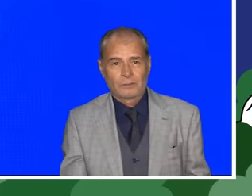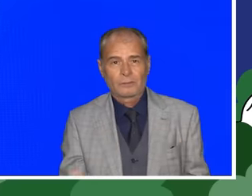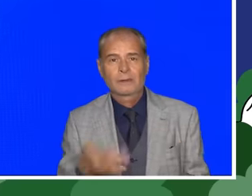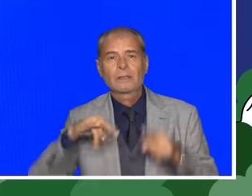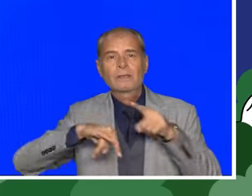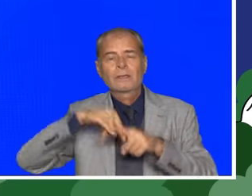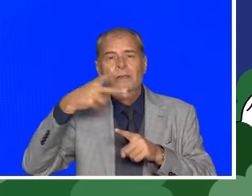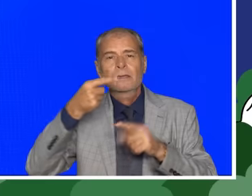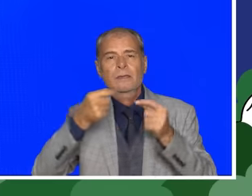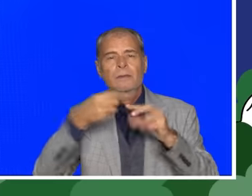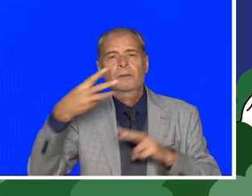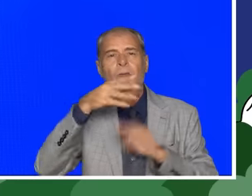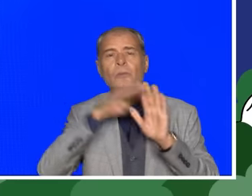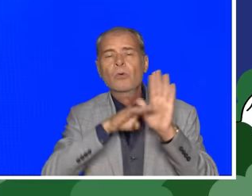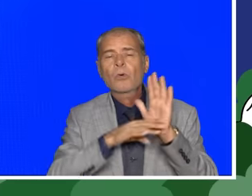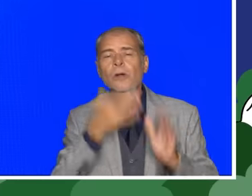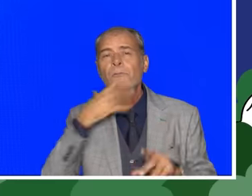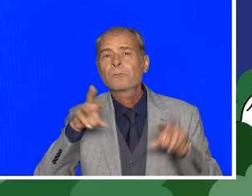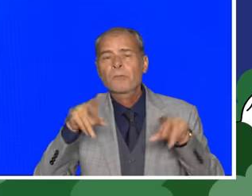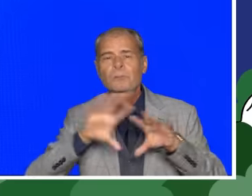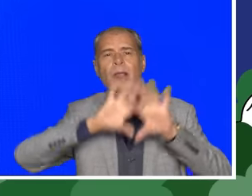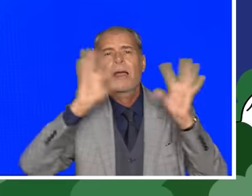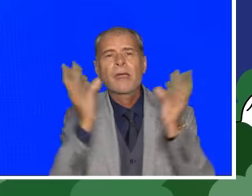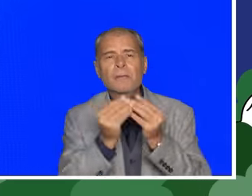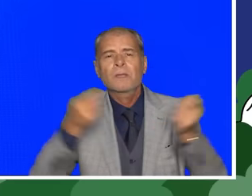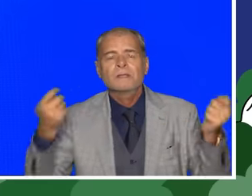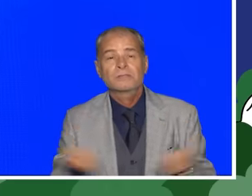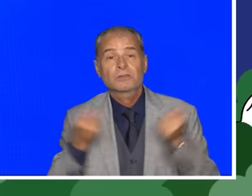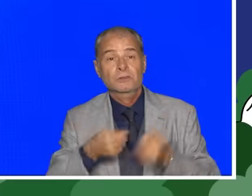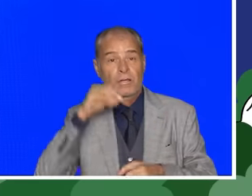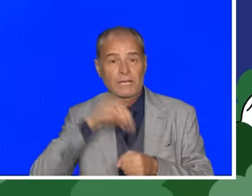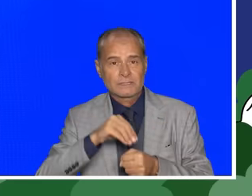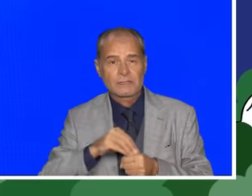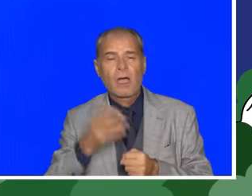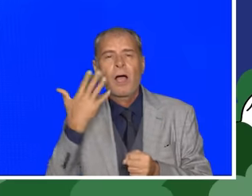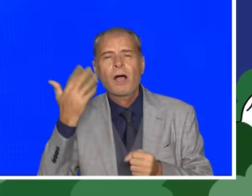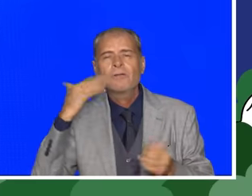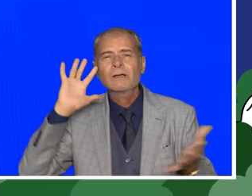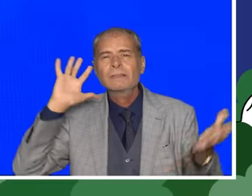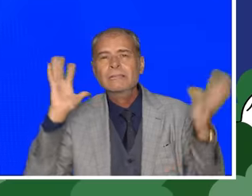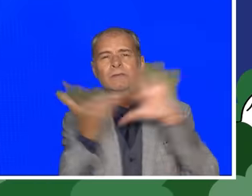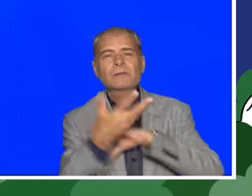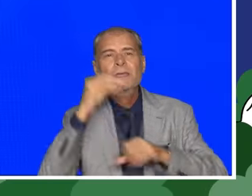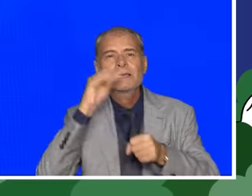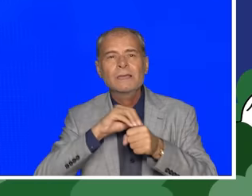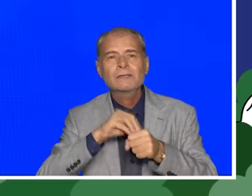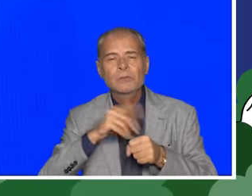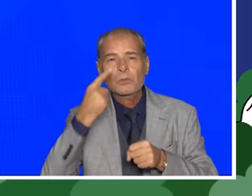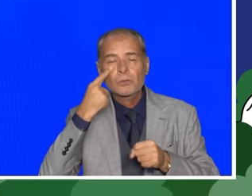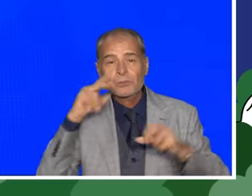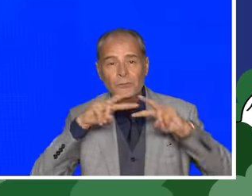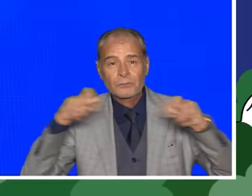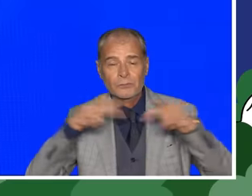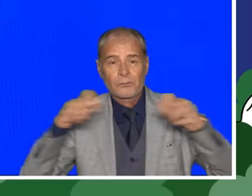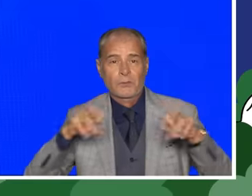hibe programında olduğu gibi tüm çalışmalarımızı iklim merceği ile gözden